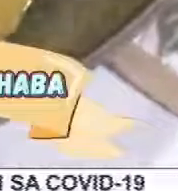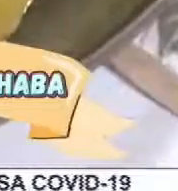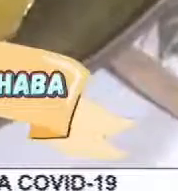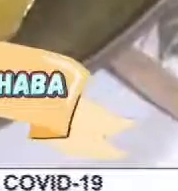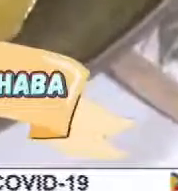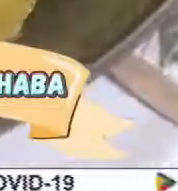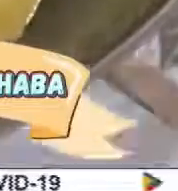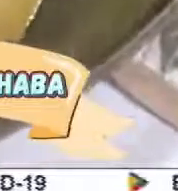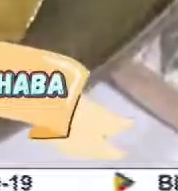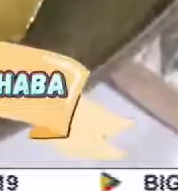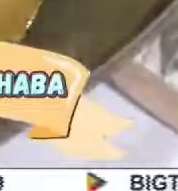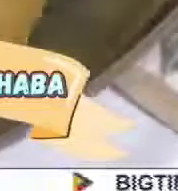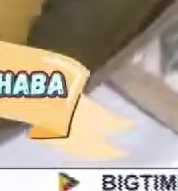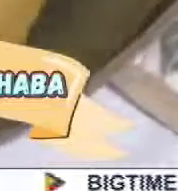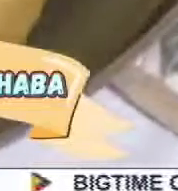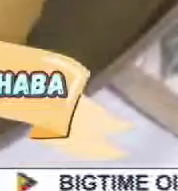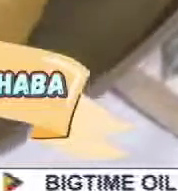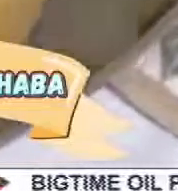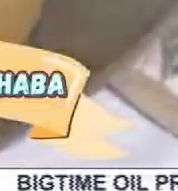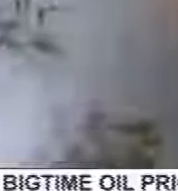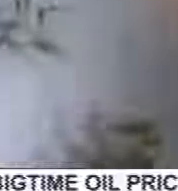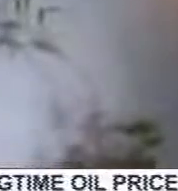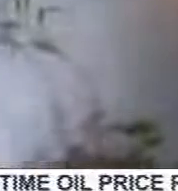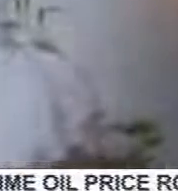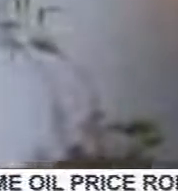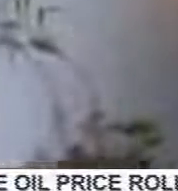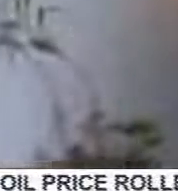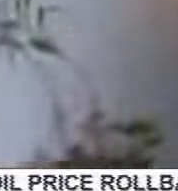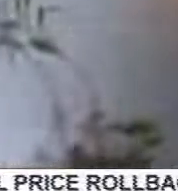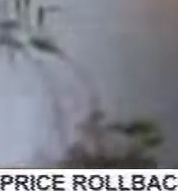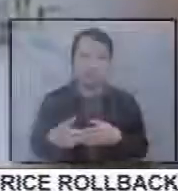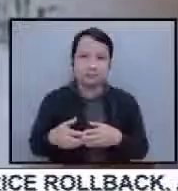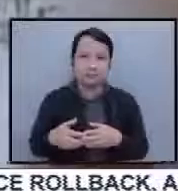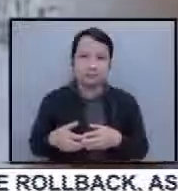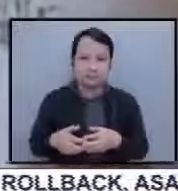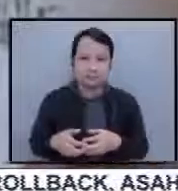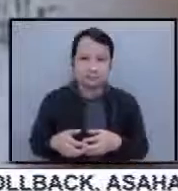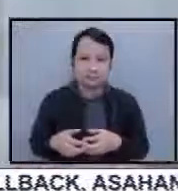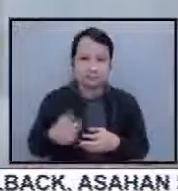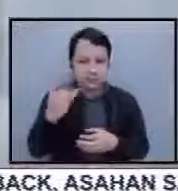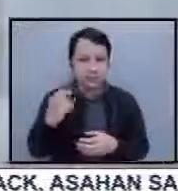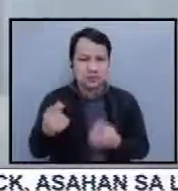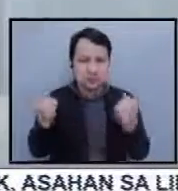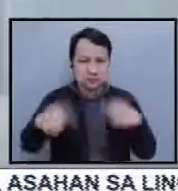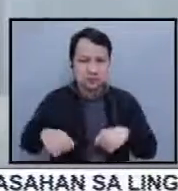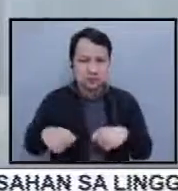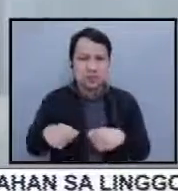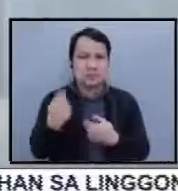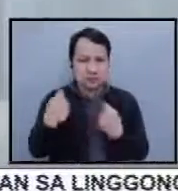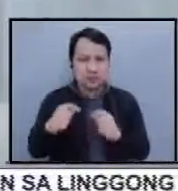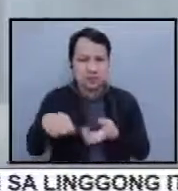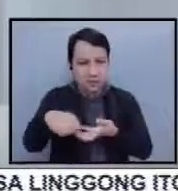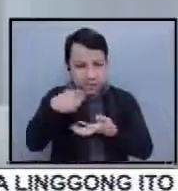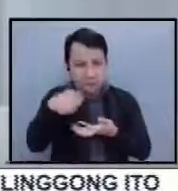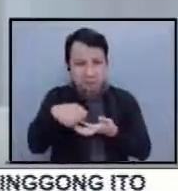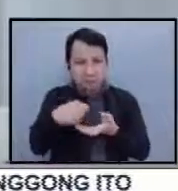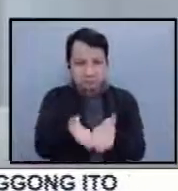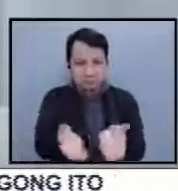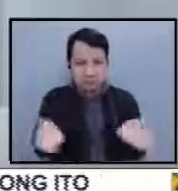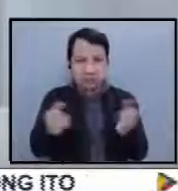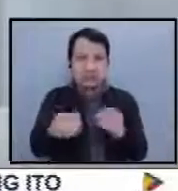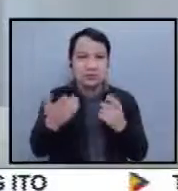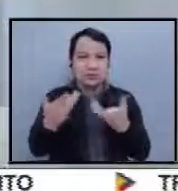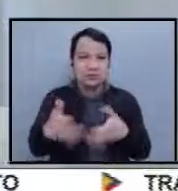sa ating prawn curry. Okay, pwede na to. Pwede na natin tikman to. Ipiplating ko lang. And then after